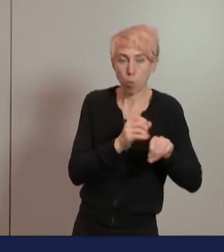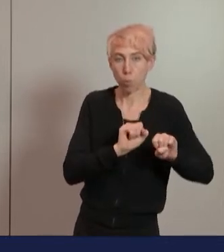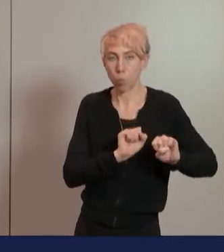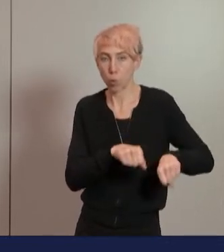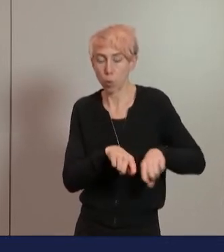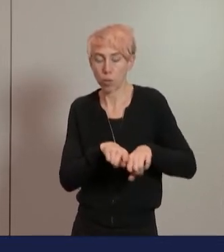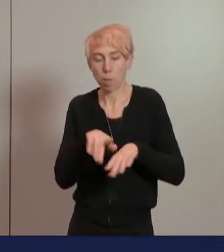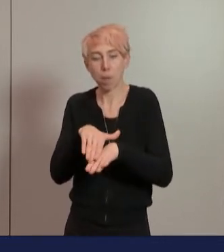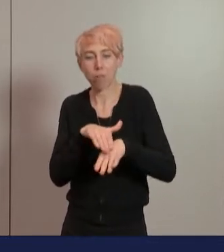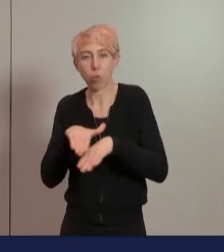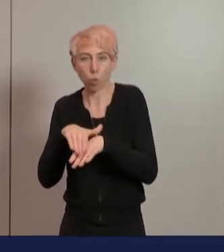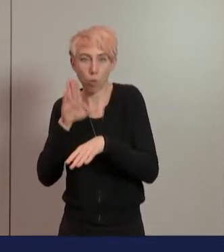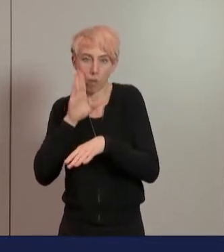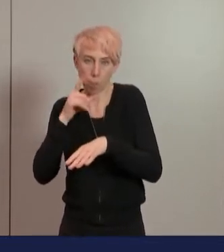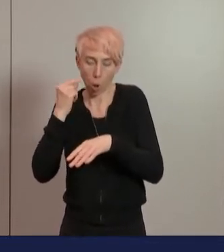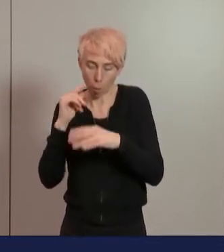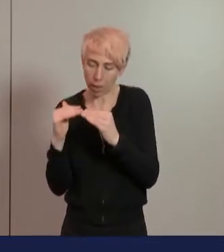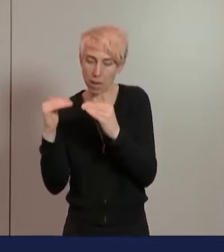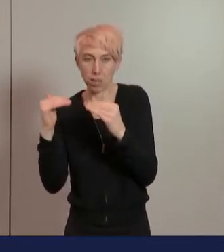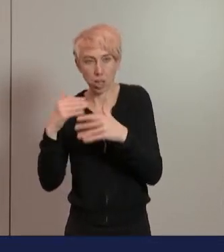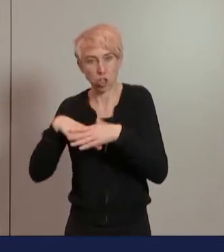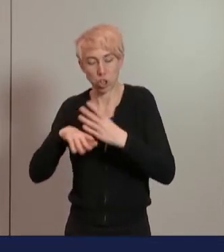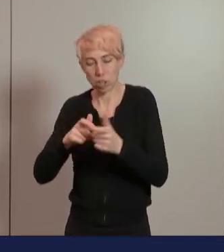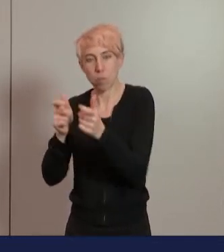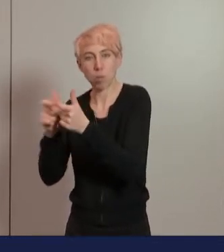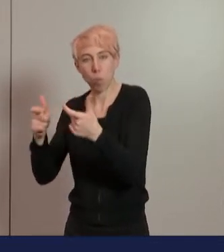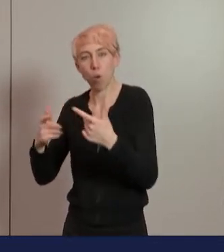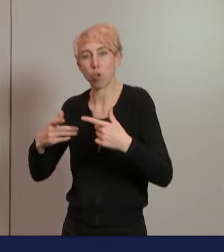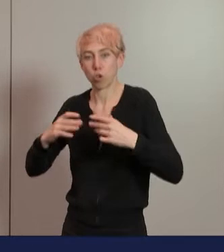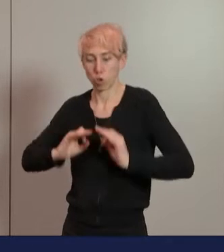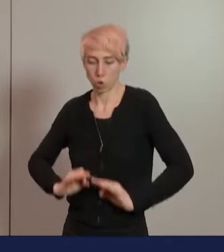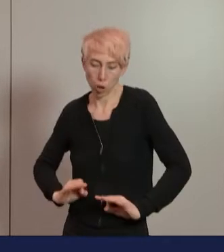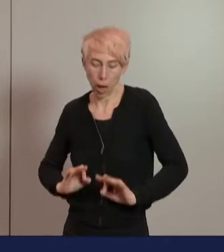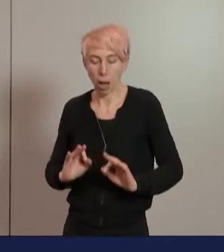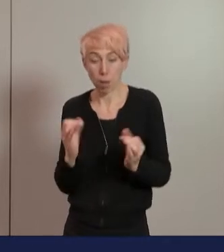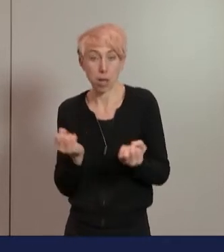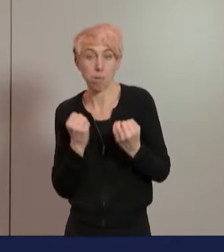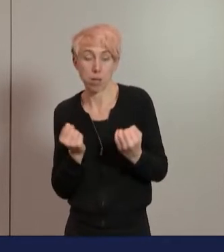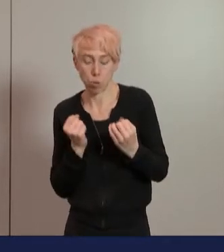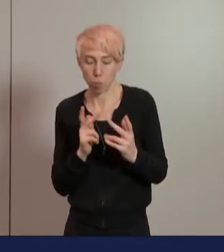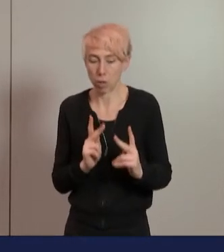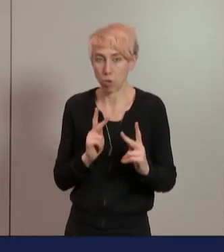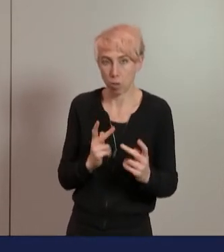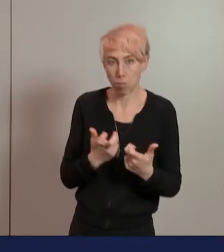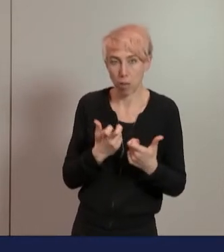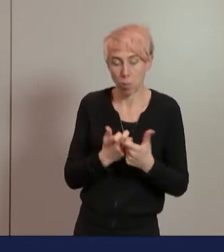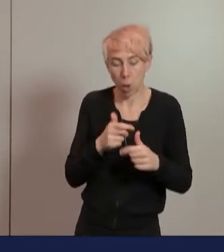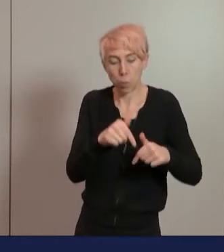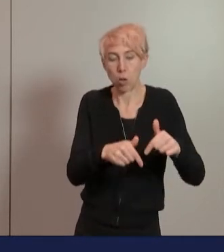l'égalité femmes-hommes dans les établissements scolaires avec des animations pédagogiques à destination notamment des élèves de 3e du collège Petite